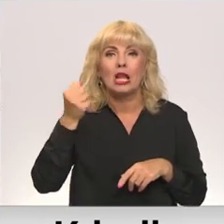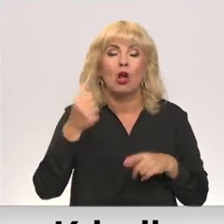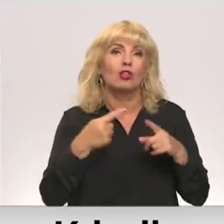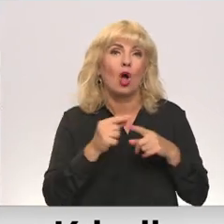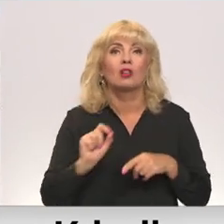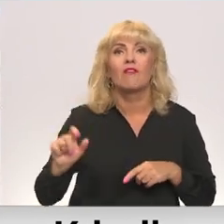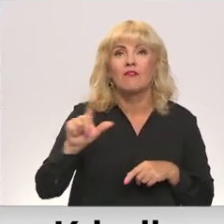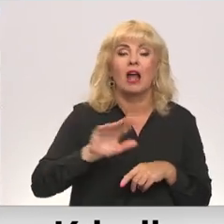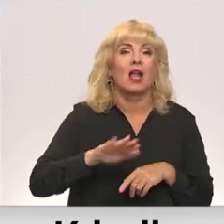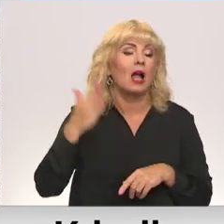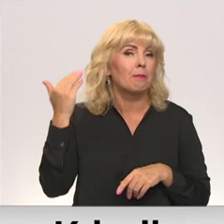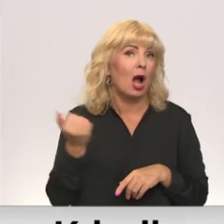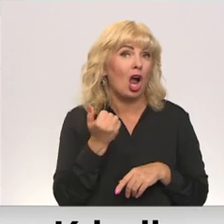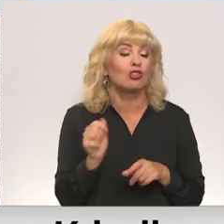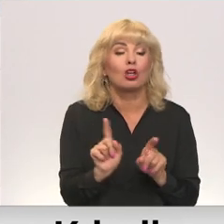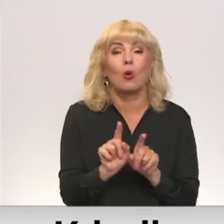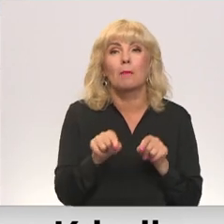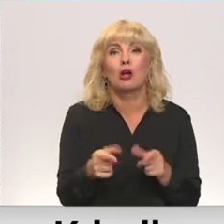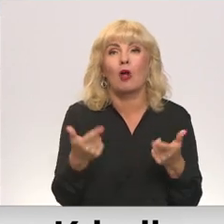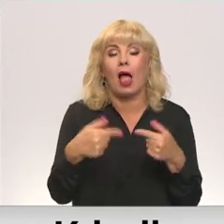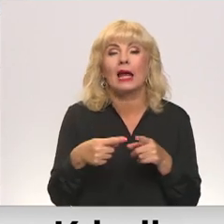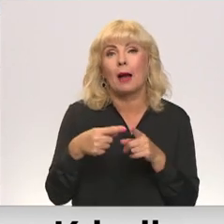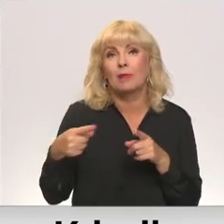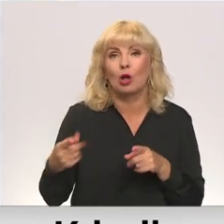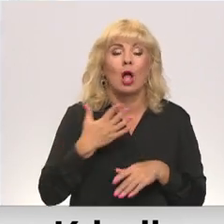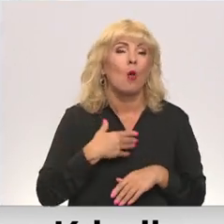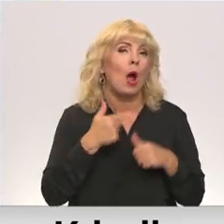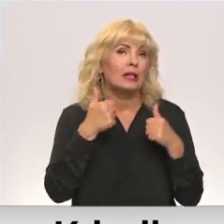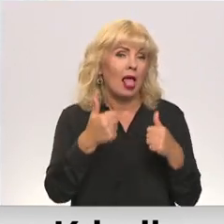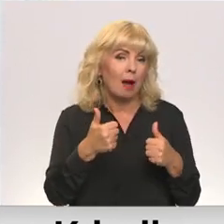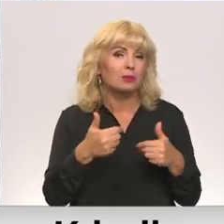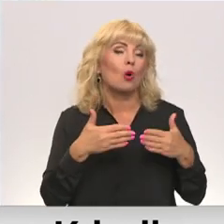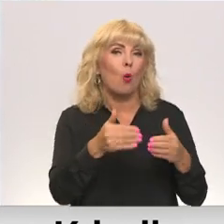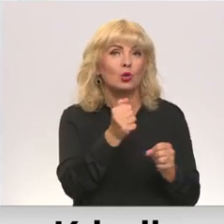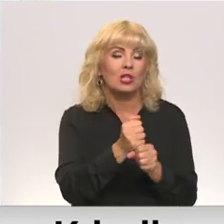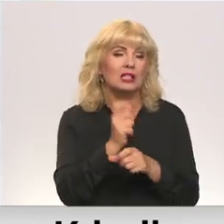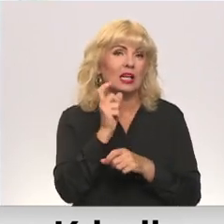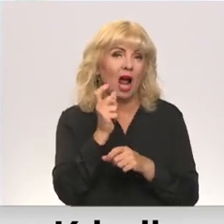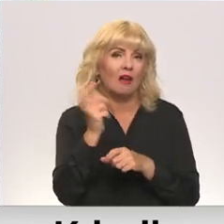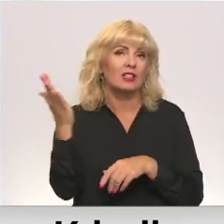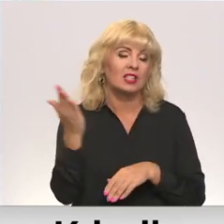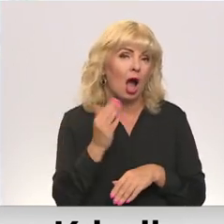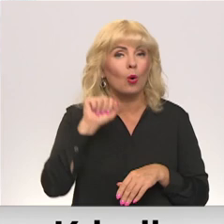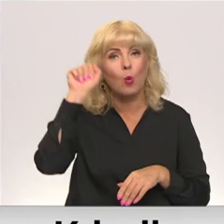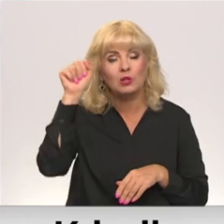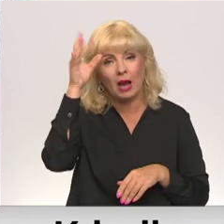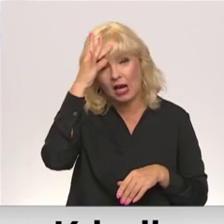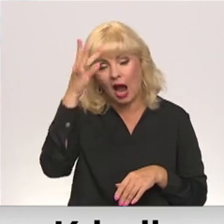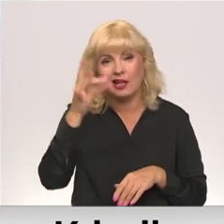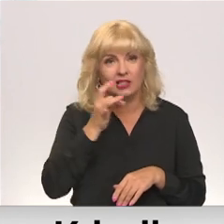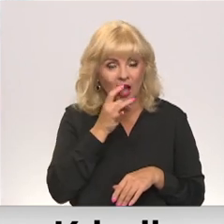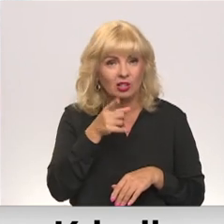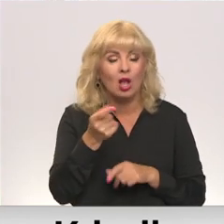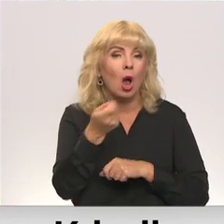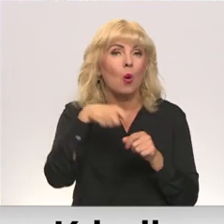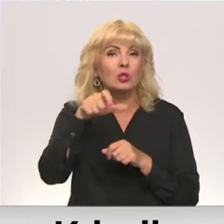tonnu vairāk nekā pērn šajā pašā laika periodā. Labs atspēc ostām šobrīd ir kravu plūsma no Uzbekistānas un Kazahstānas, kur